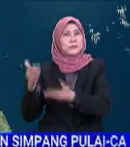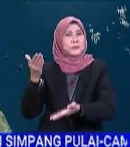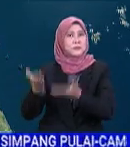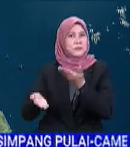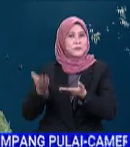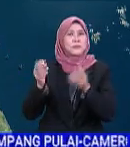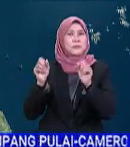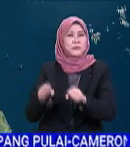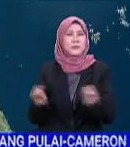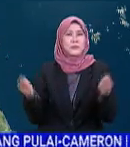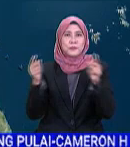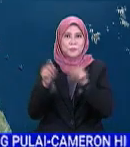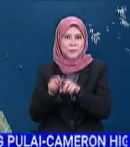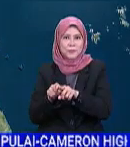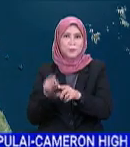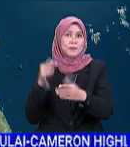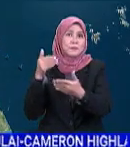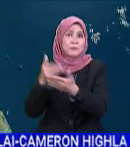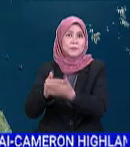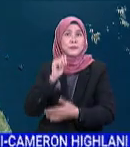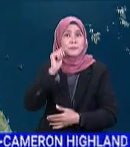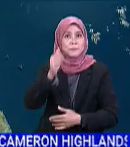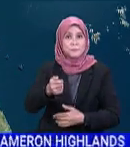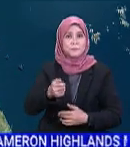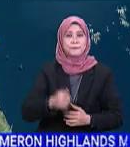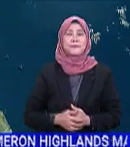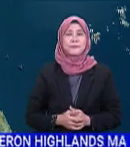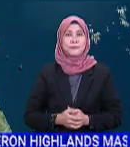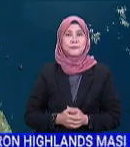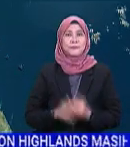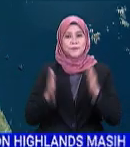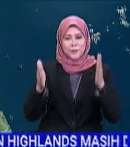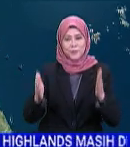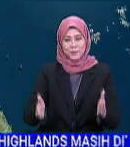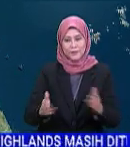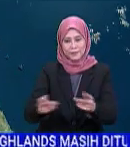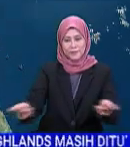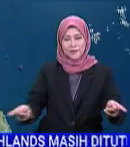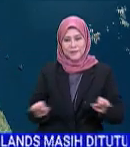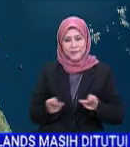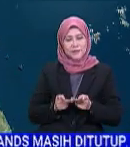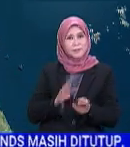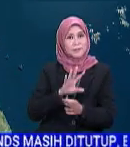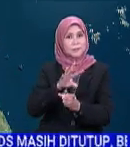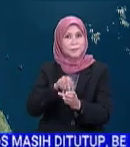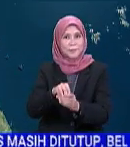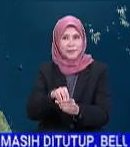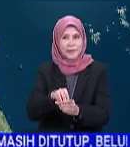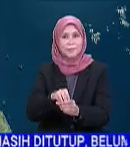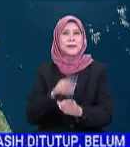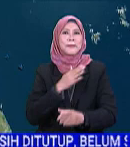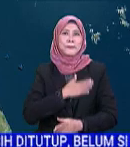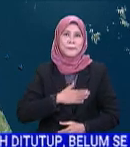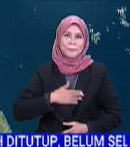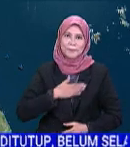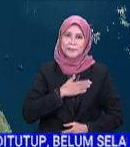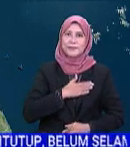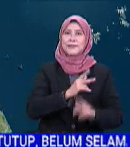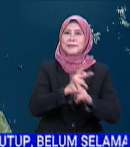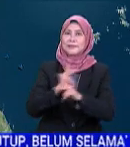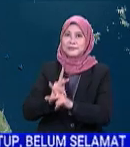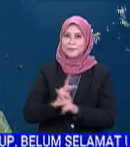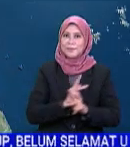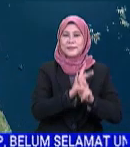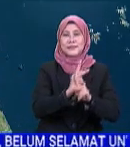berpotensi untuk berlaku sehingga ke hari esok. Oleh itu, orang awam di kawasan yang terlibat masih lagi diminta untuk berhati-hati